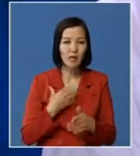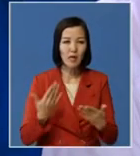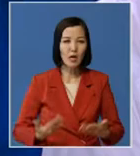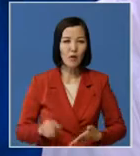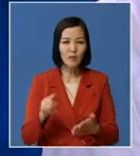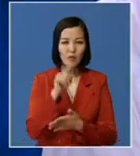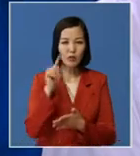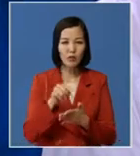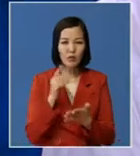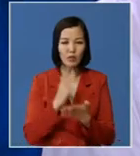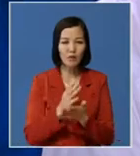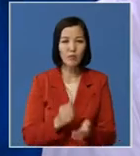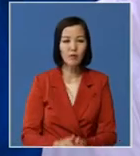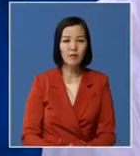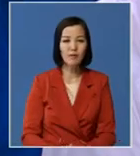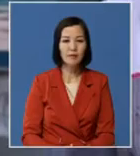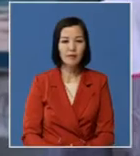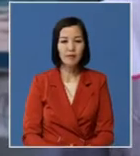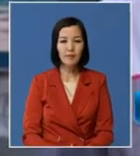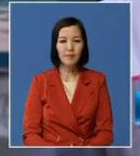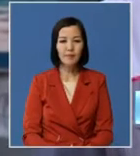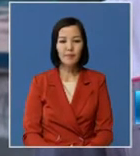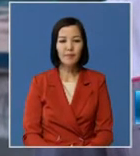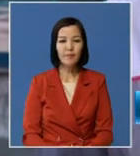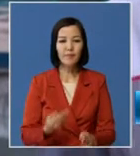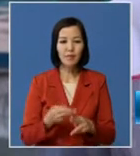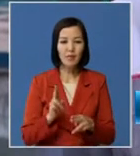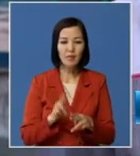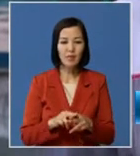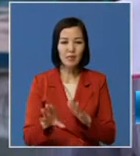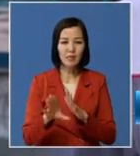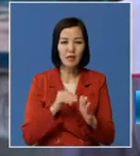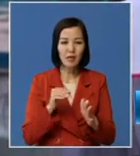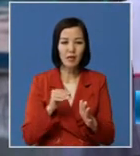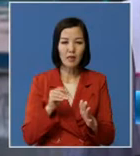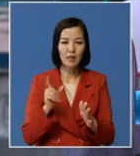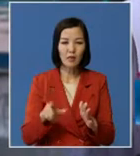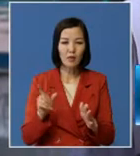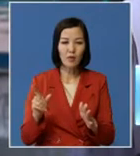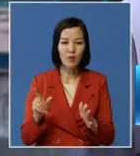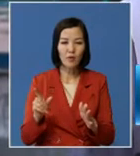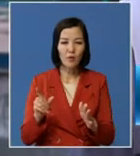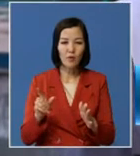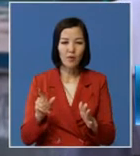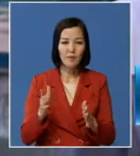әлеуметтік сұрақтар да көтерілді. Енді осы саяси науқанда бізде мекеменің бар